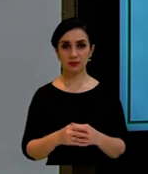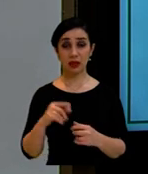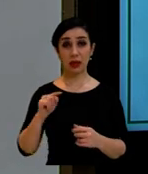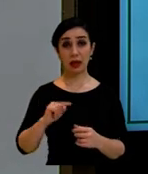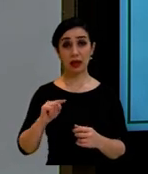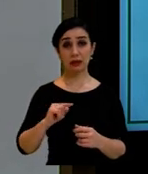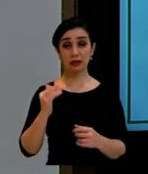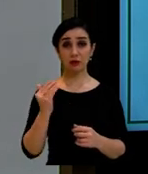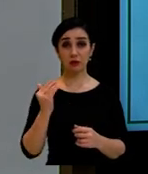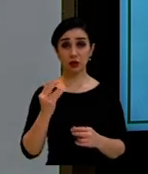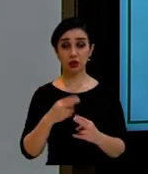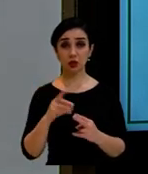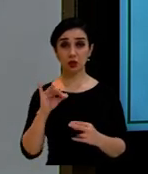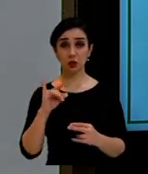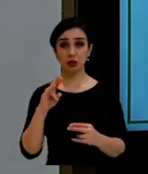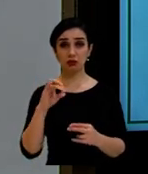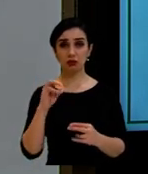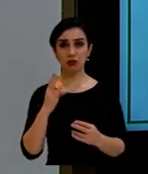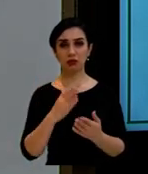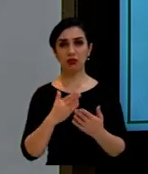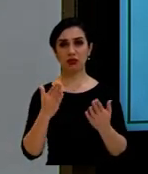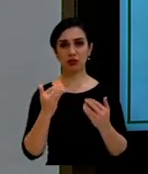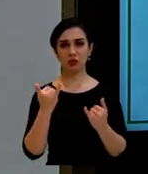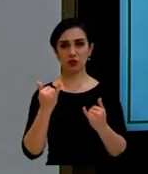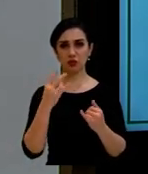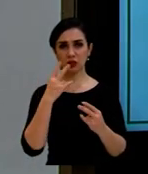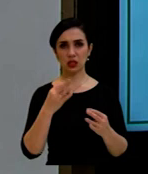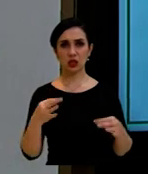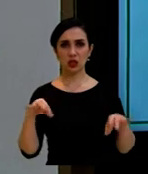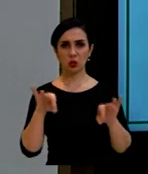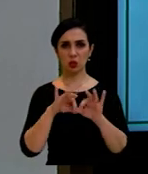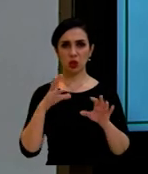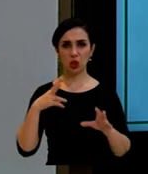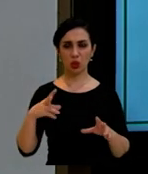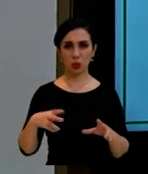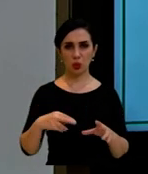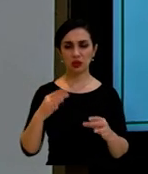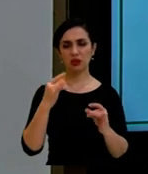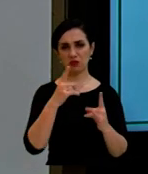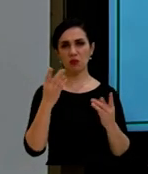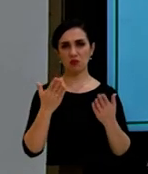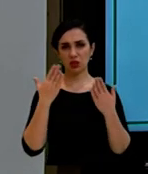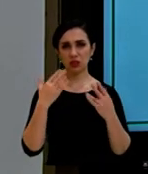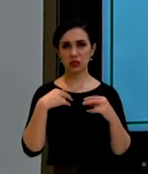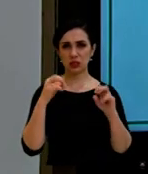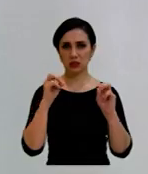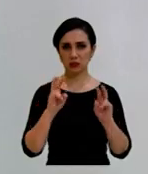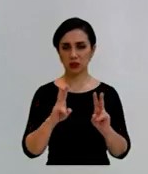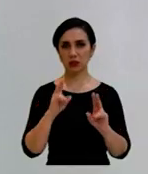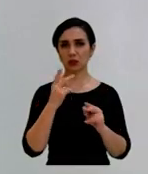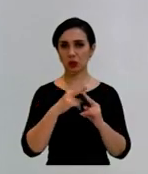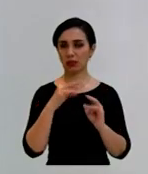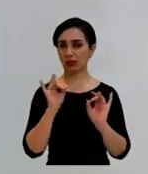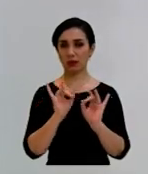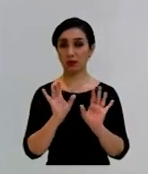характеристика господина журдена ну давайте вот он уже из ваты и дочь ребята вы прочитаете я специально проект про